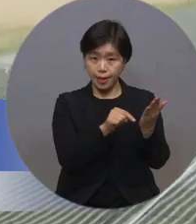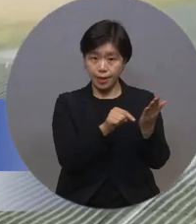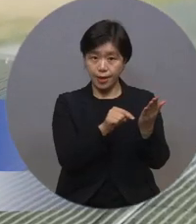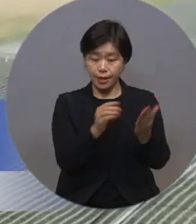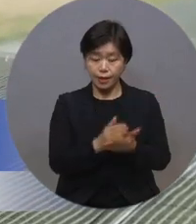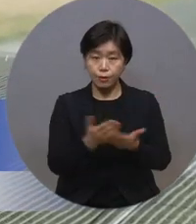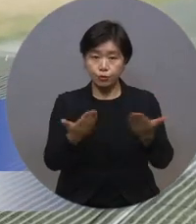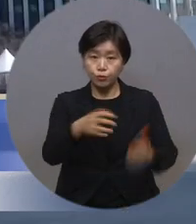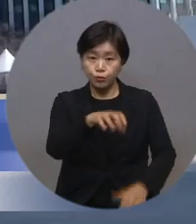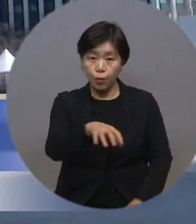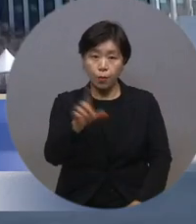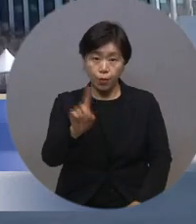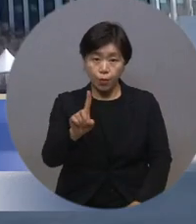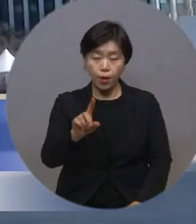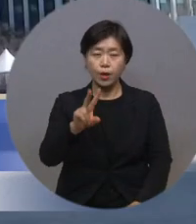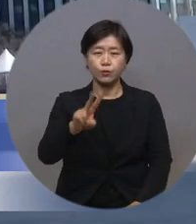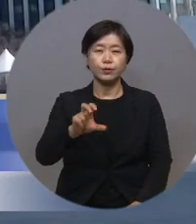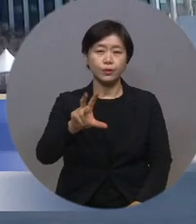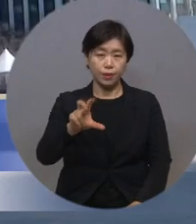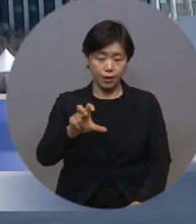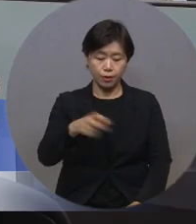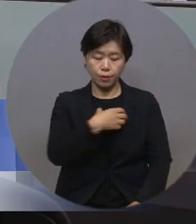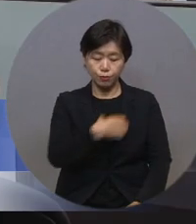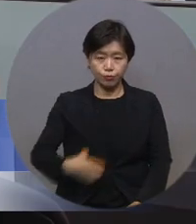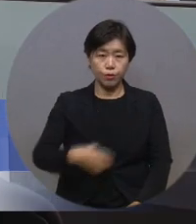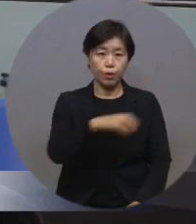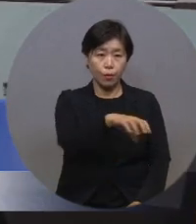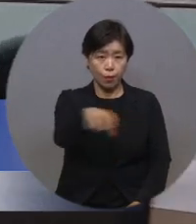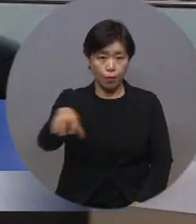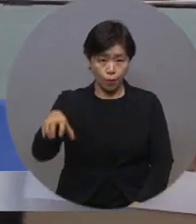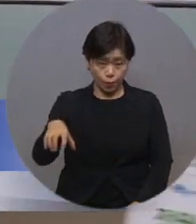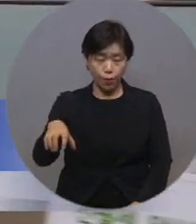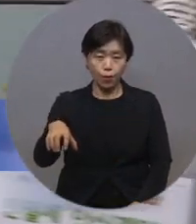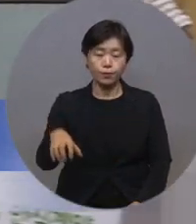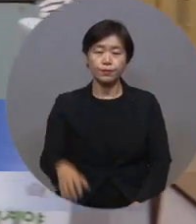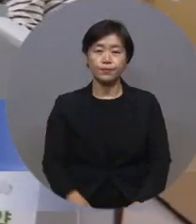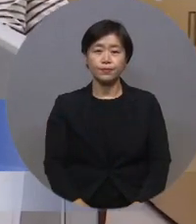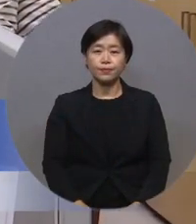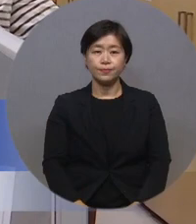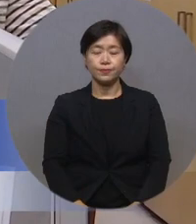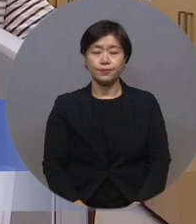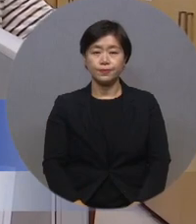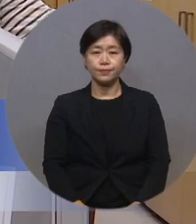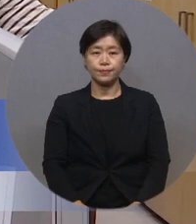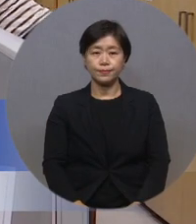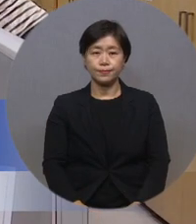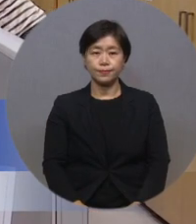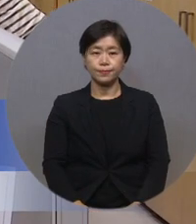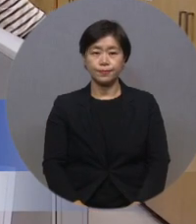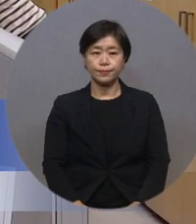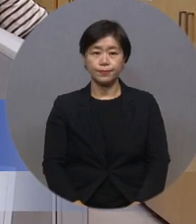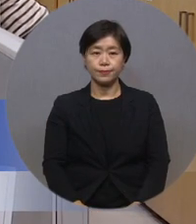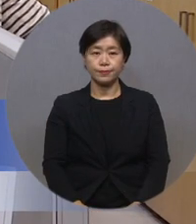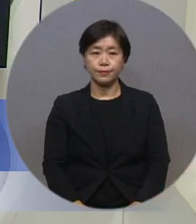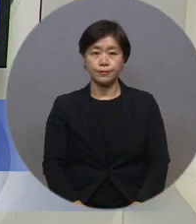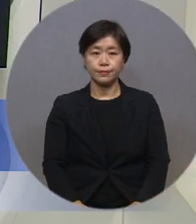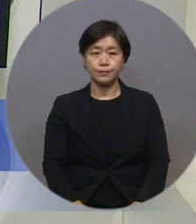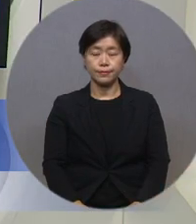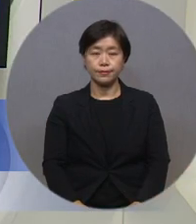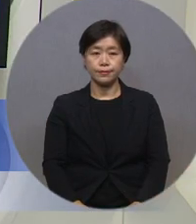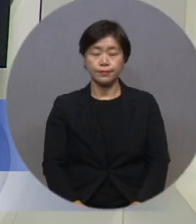달라지는 서울 생활은 25개 구청과 동행정복지센터 등에서도 접할 수 있습니다